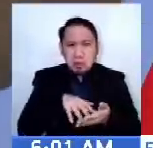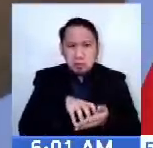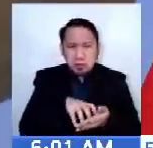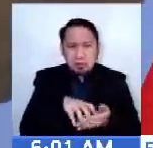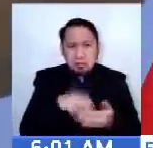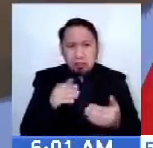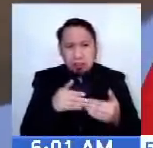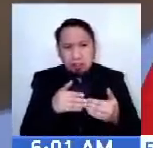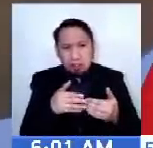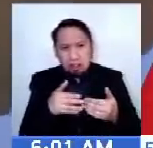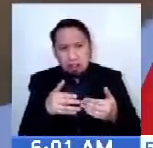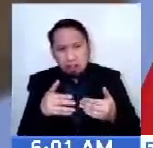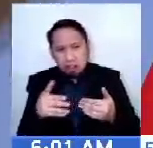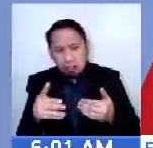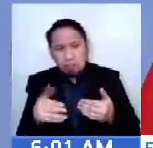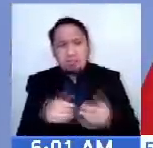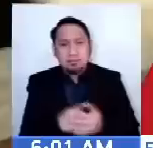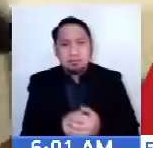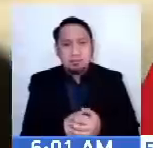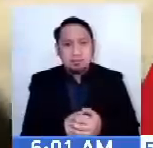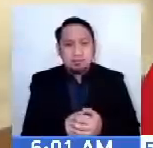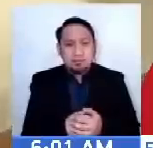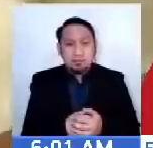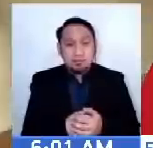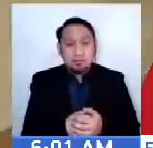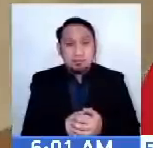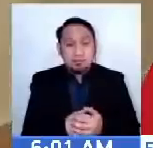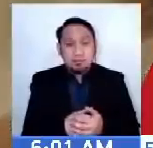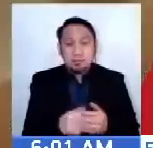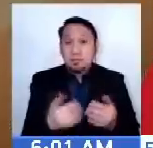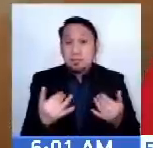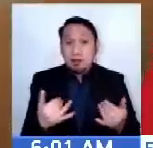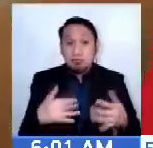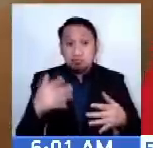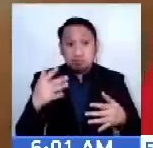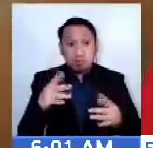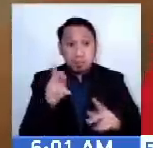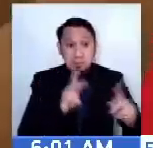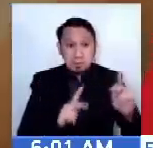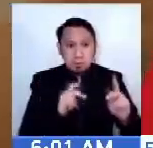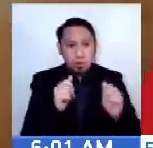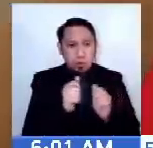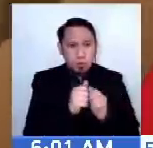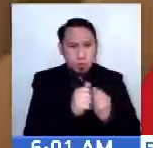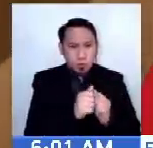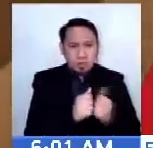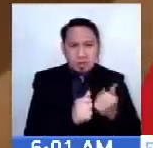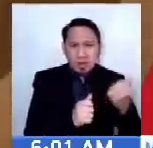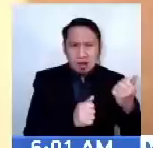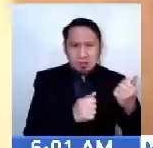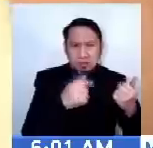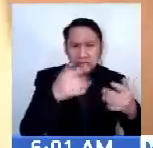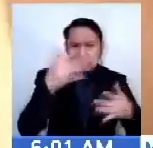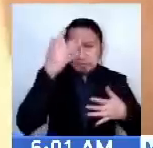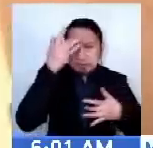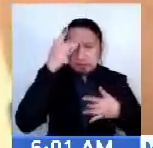at first booster shot. Sa ngayon, ang mga taong may karamdaman pa lang ang maaaring bigyan ng second booster